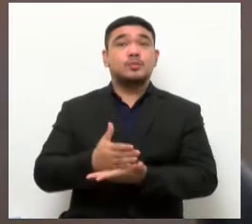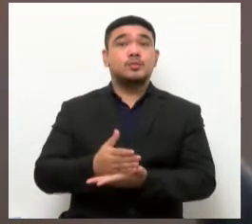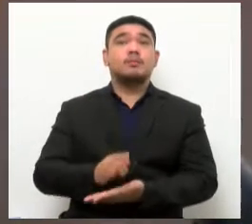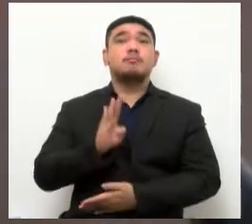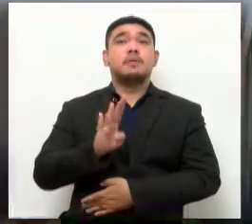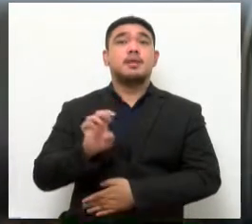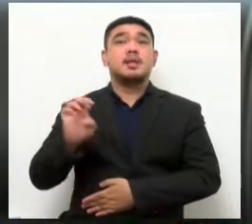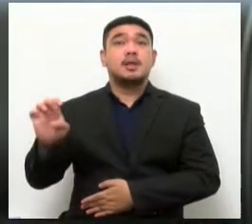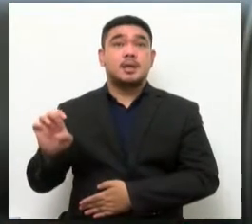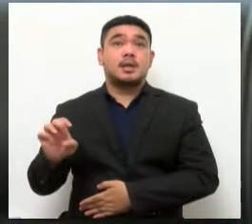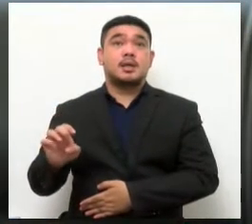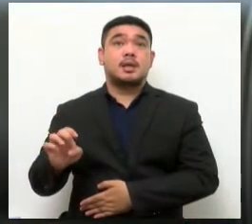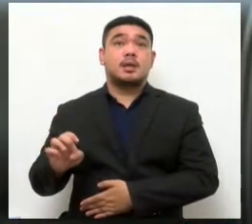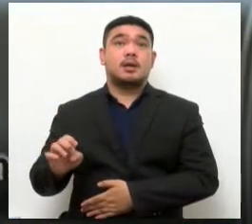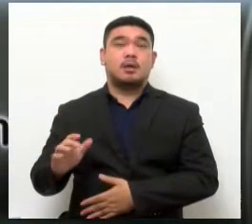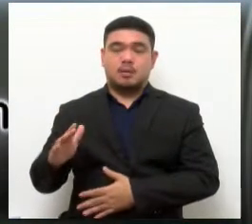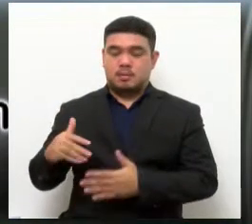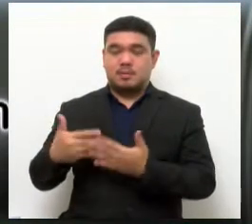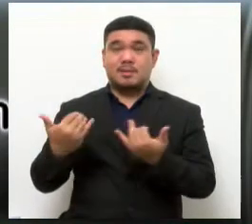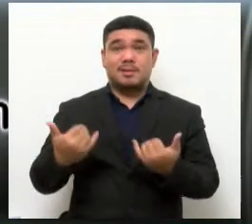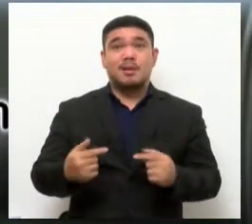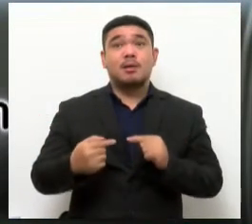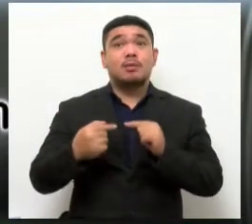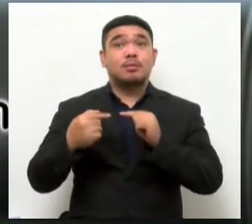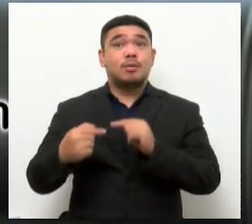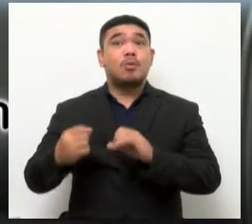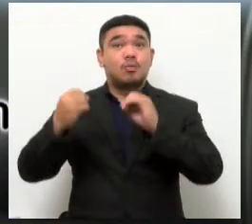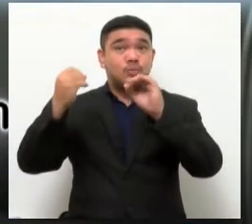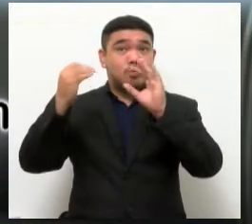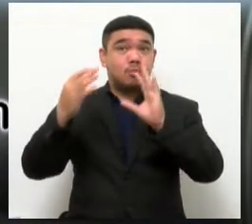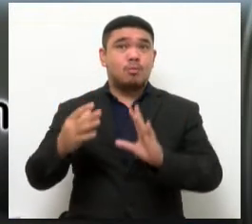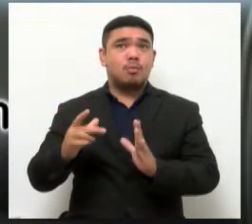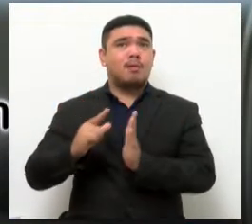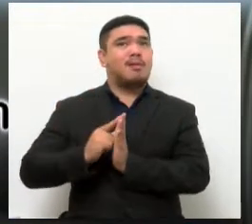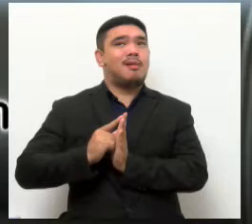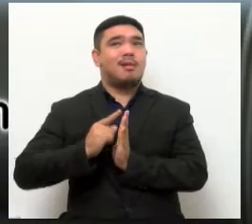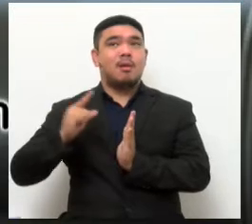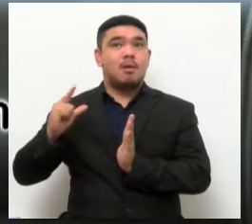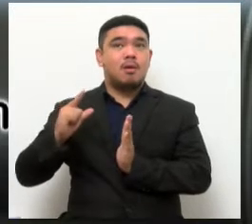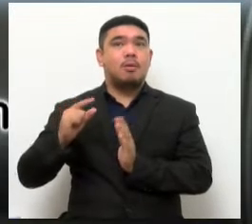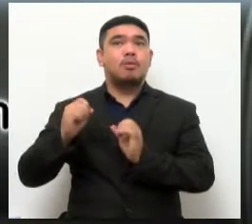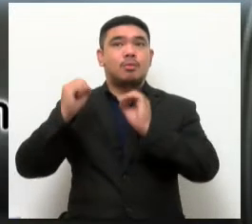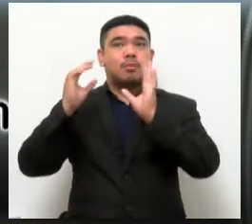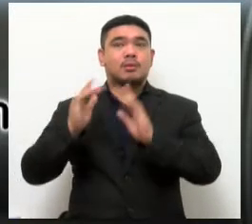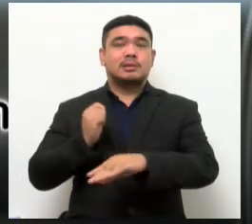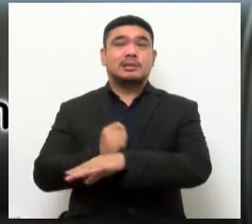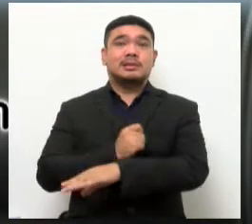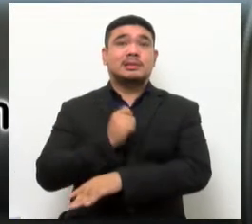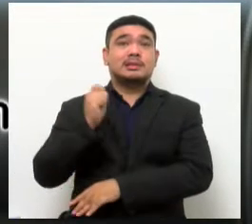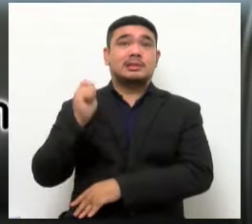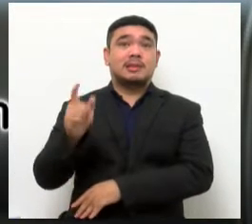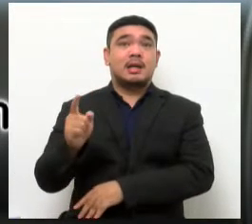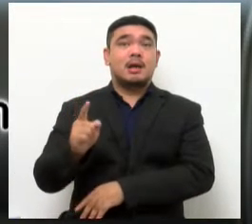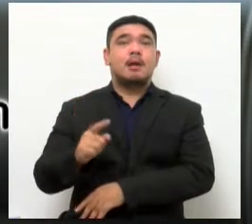EBE ไปต่อมาภายหลังครูชาวต่างชาติก็ขอลาออกไปโรงเรียนจึงจ้างครูผู้สอนเอกภา